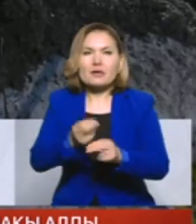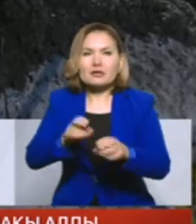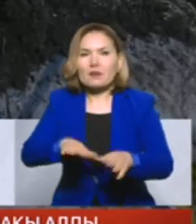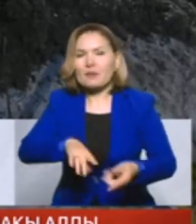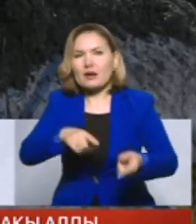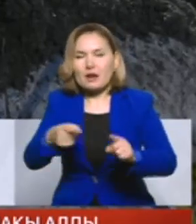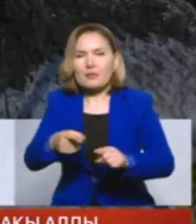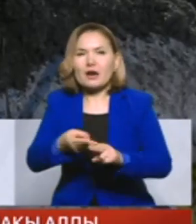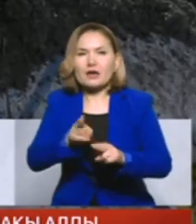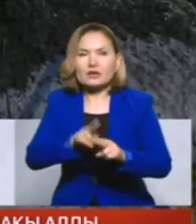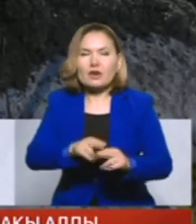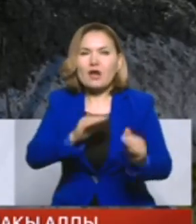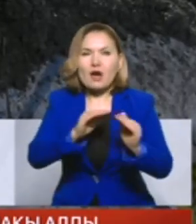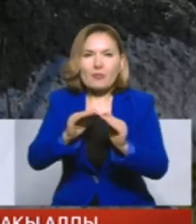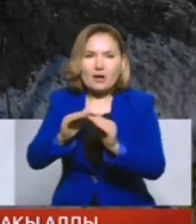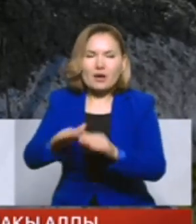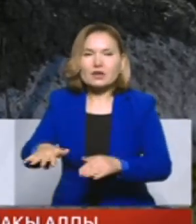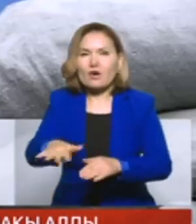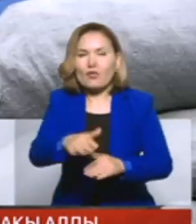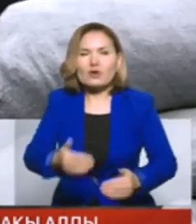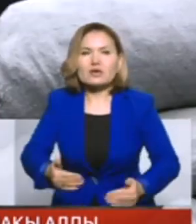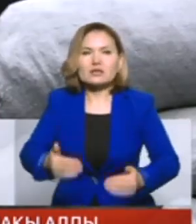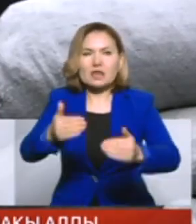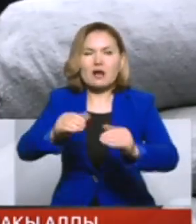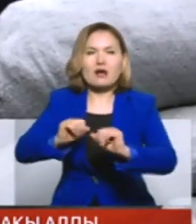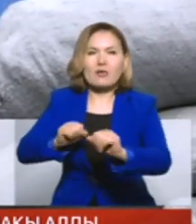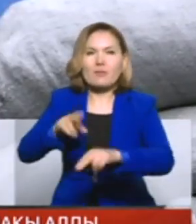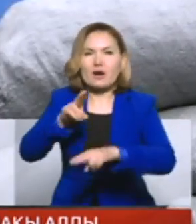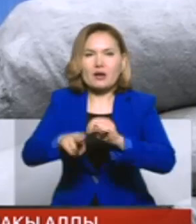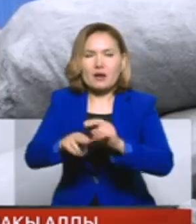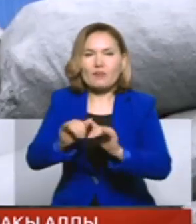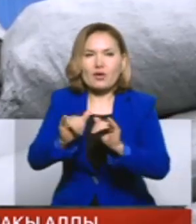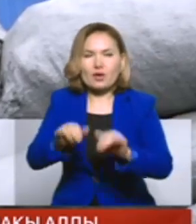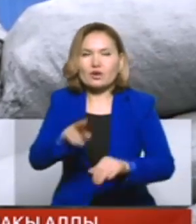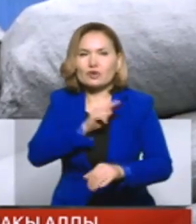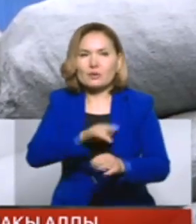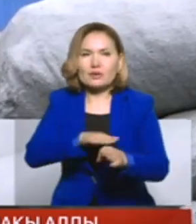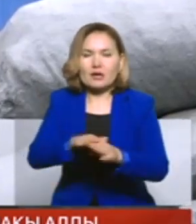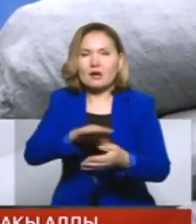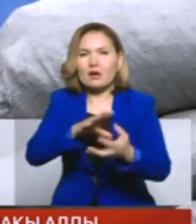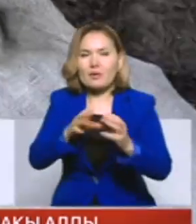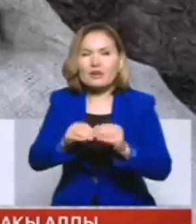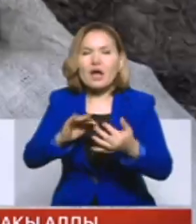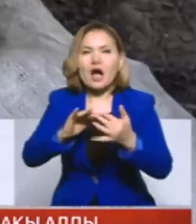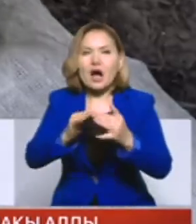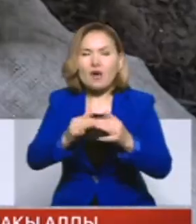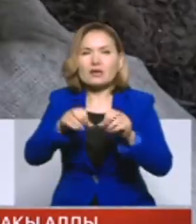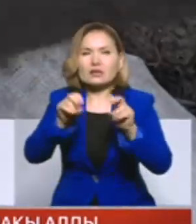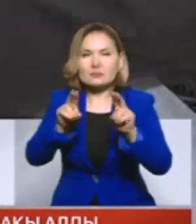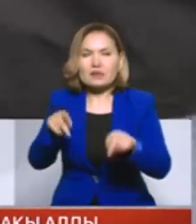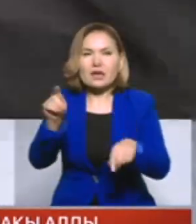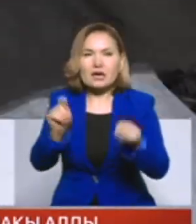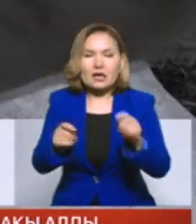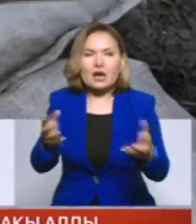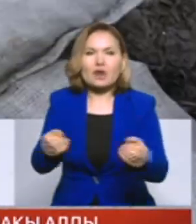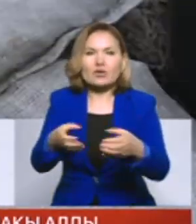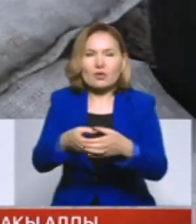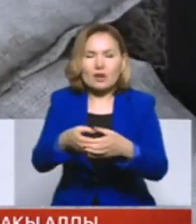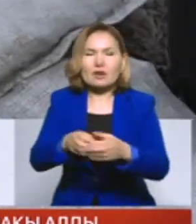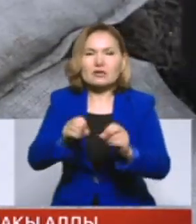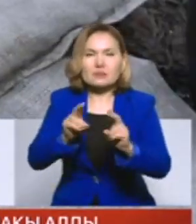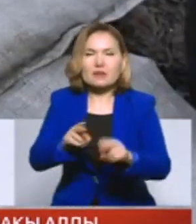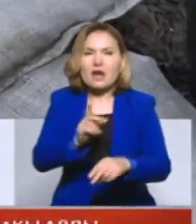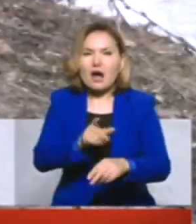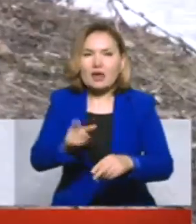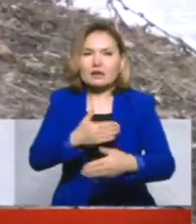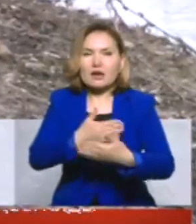тұрған баспаналардың жанына құм салынған қап төсеп, бөгеттер жасап жатыр. Ауылға барған құтқарушыларға да көмектесіп, тасқынның алдын алу